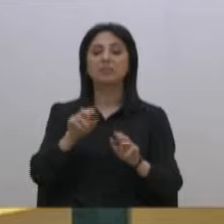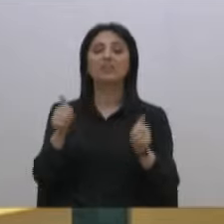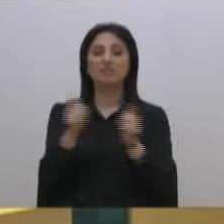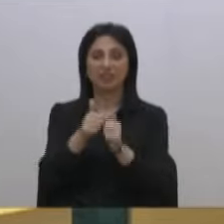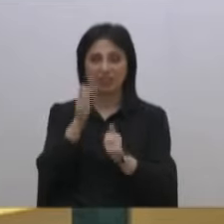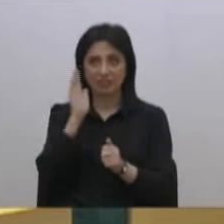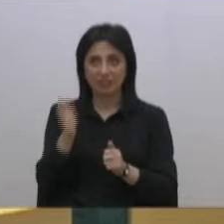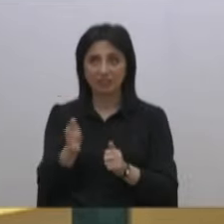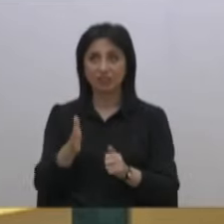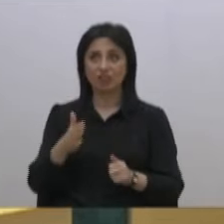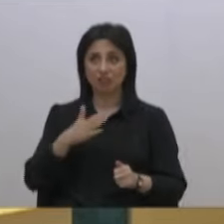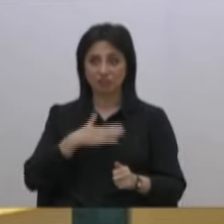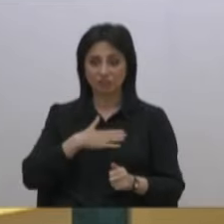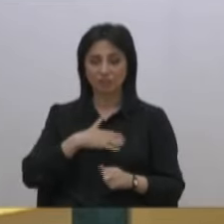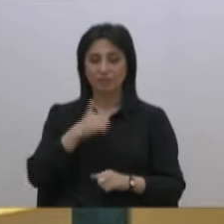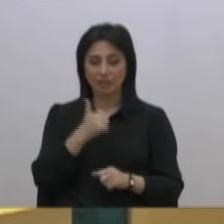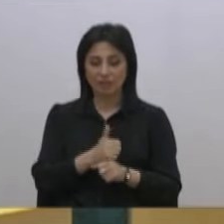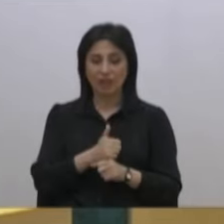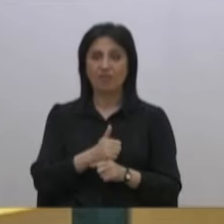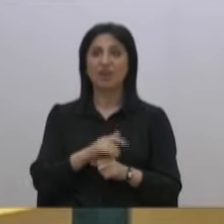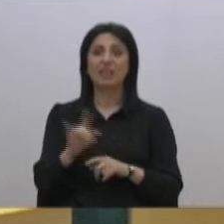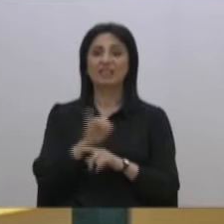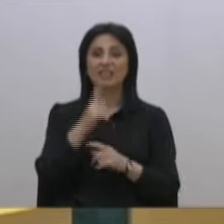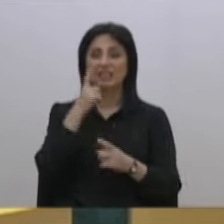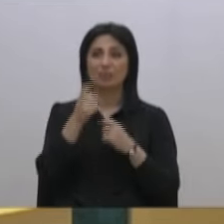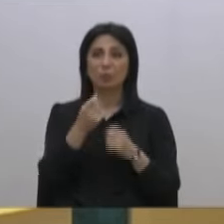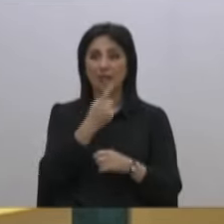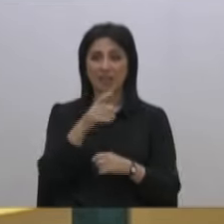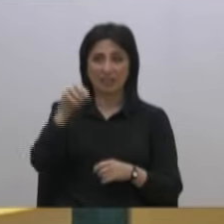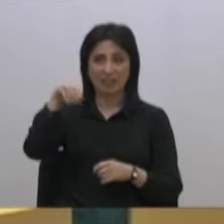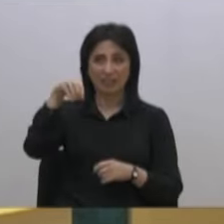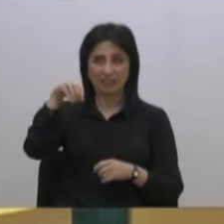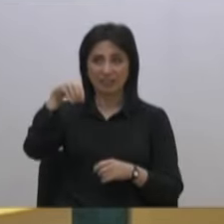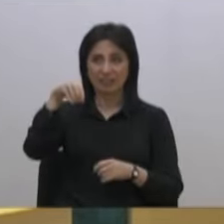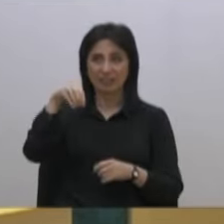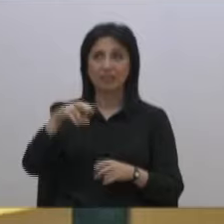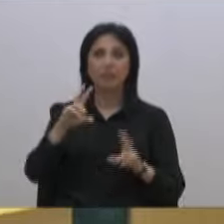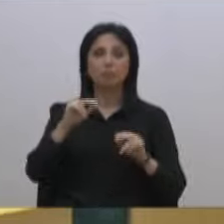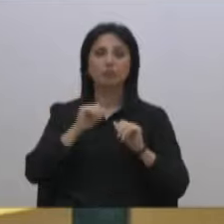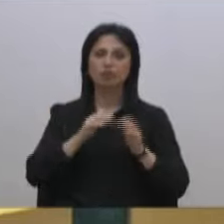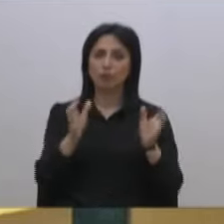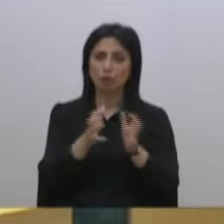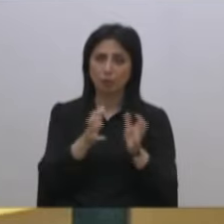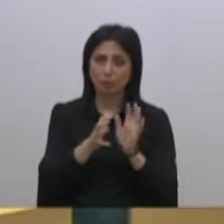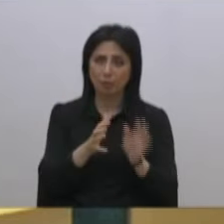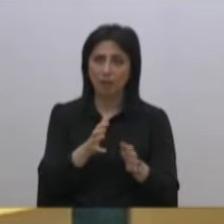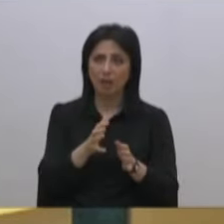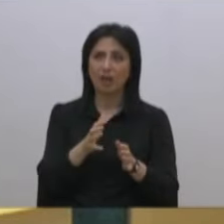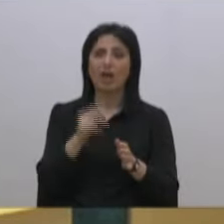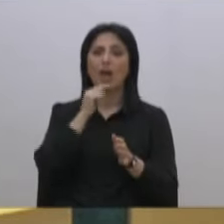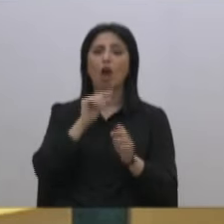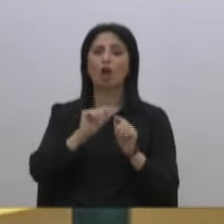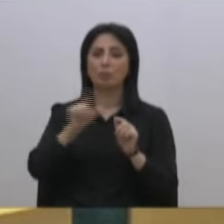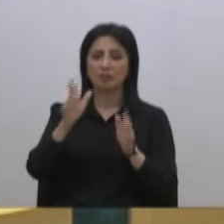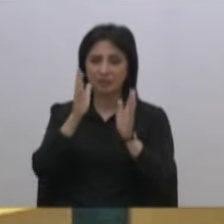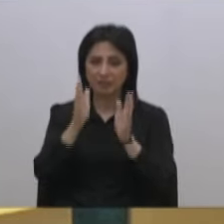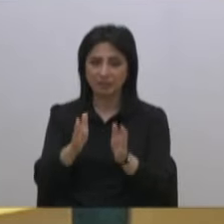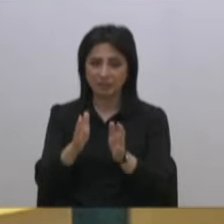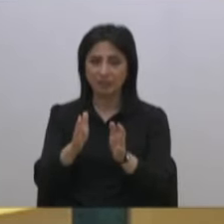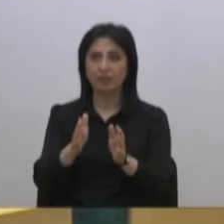გვერდით იქნება. და ჩვენი მთავარი გამოწვევა დეზინფორმაცია ერთ-ერთი გარდა მშვიდობისა, გარდა ქვეყნის ეკონომიკური